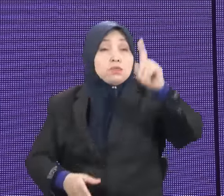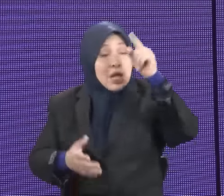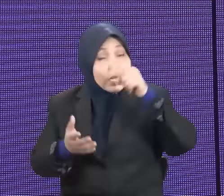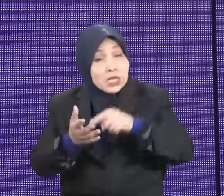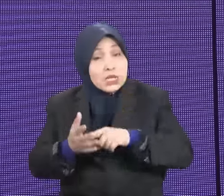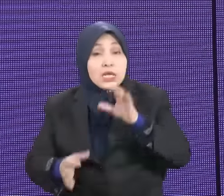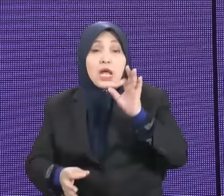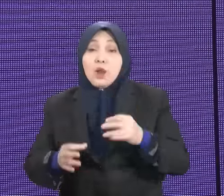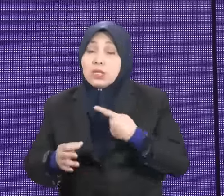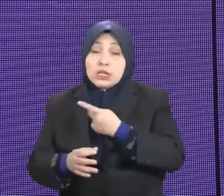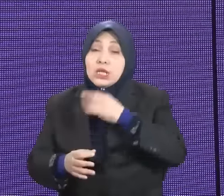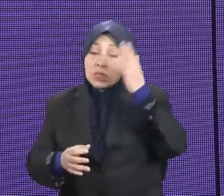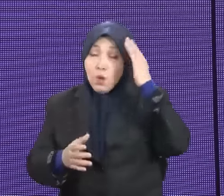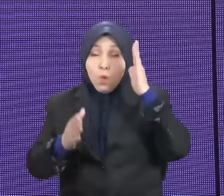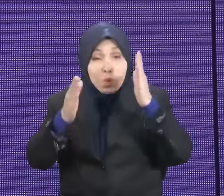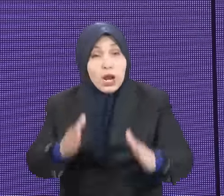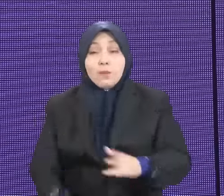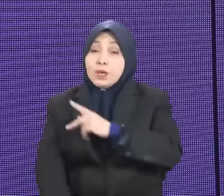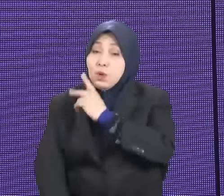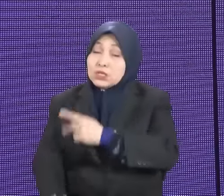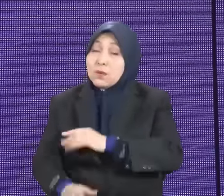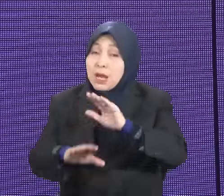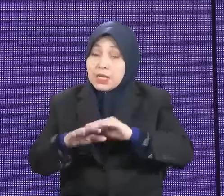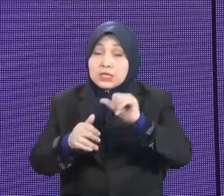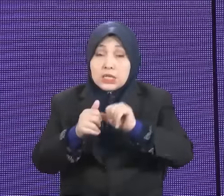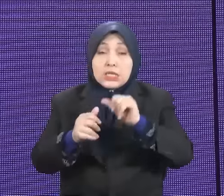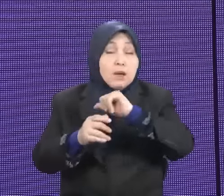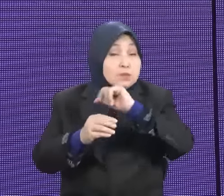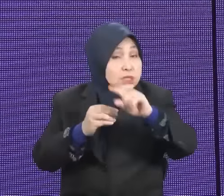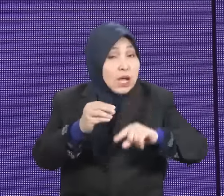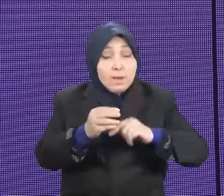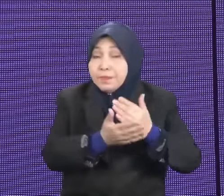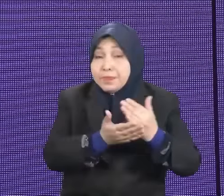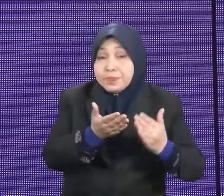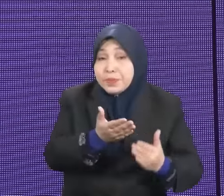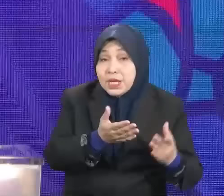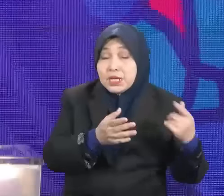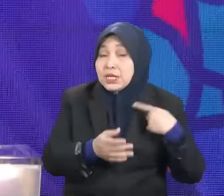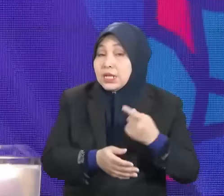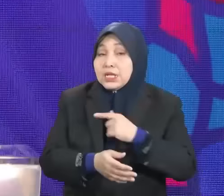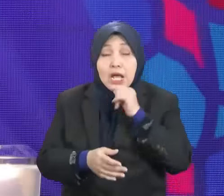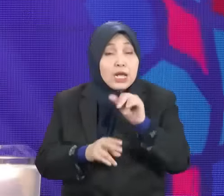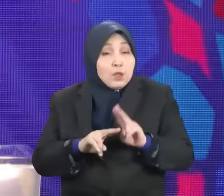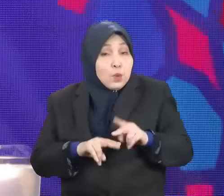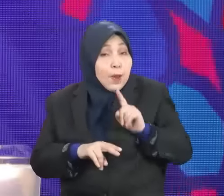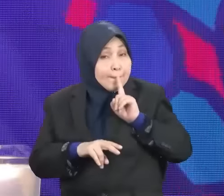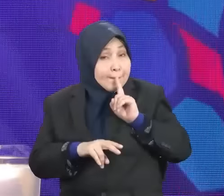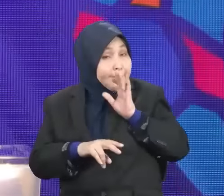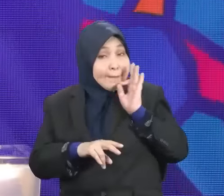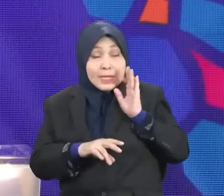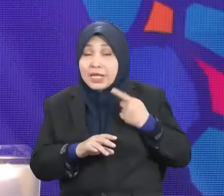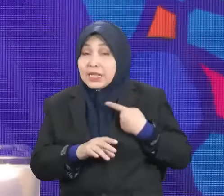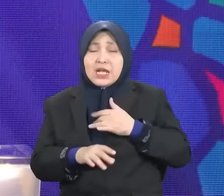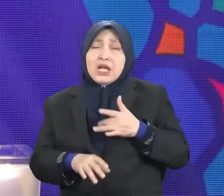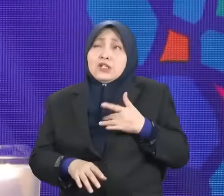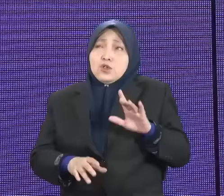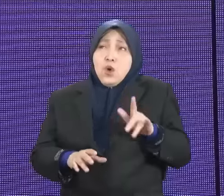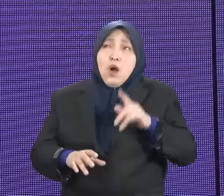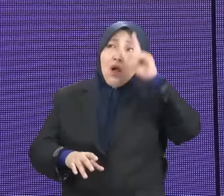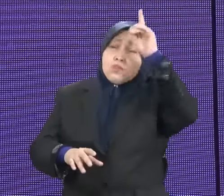kalau kita tahu orang berkuasa saatnya pada setiap sesuatu kita takkan apa tidak akan duduk ya Allah itu akan Rasul Ya Allah